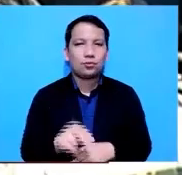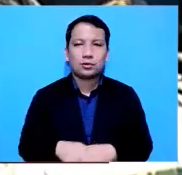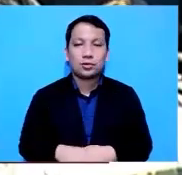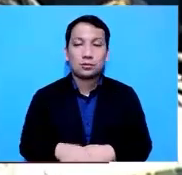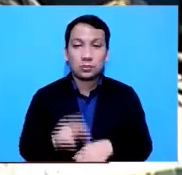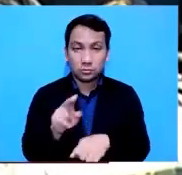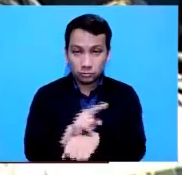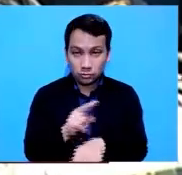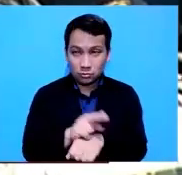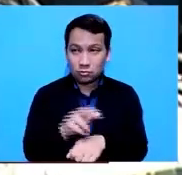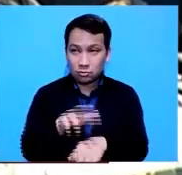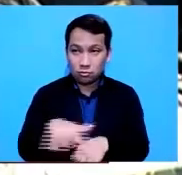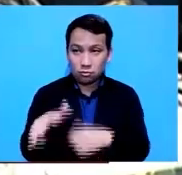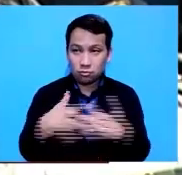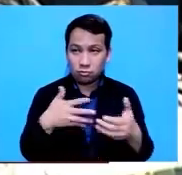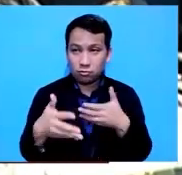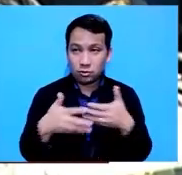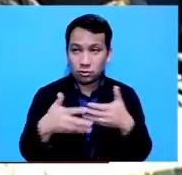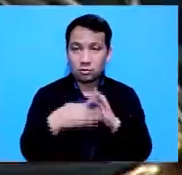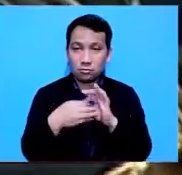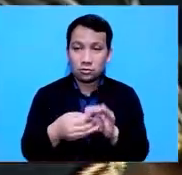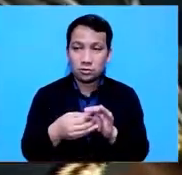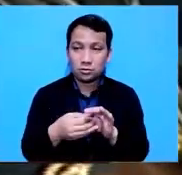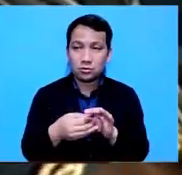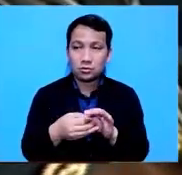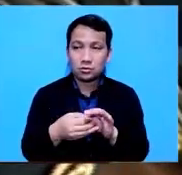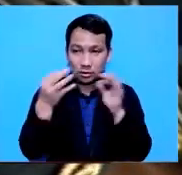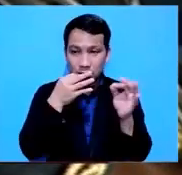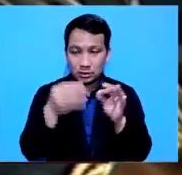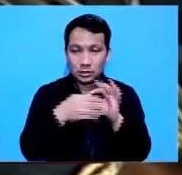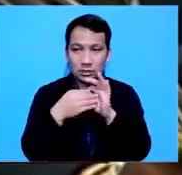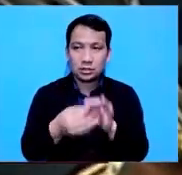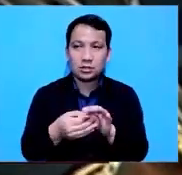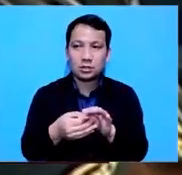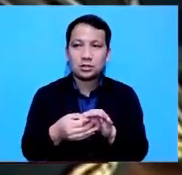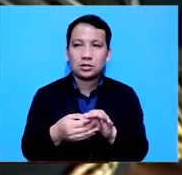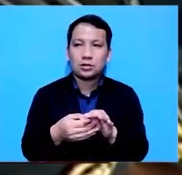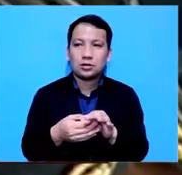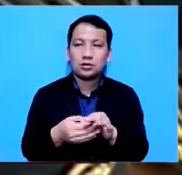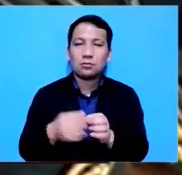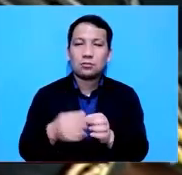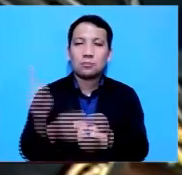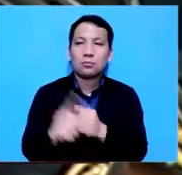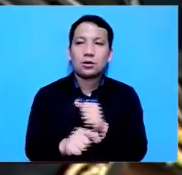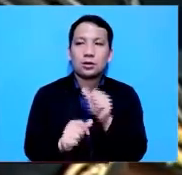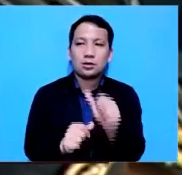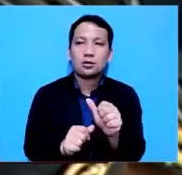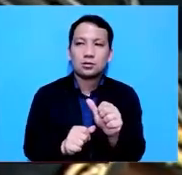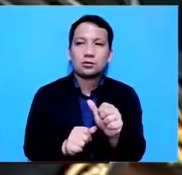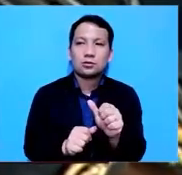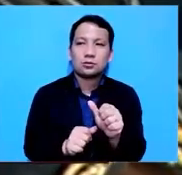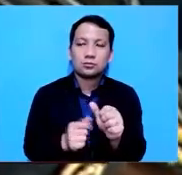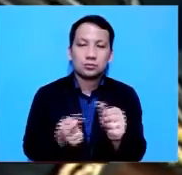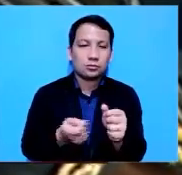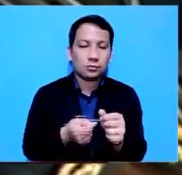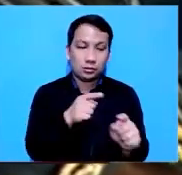or whatever means of illegal drug trade. We will be charged and removed from the